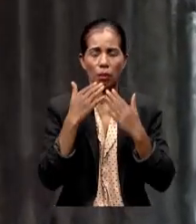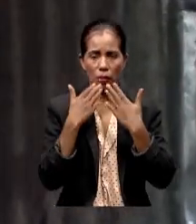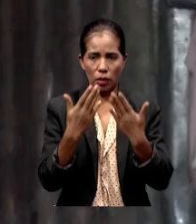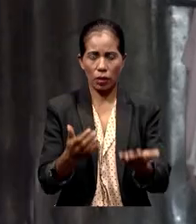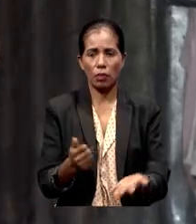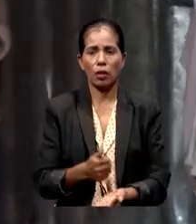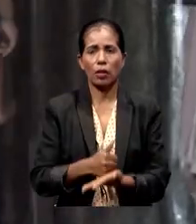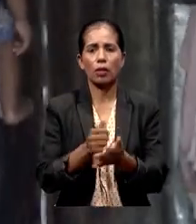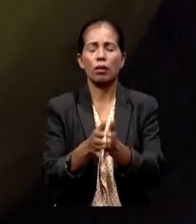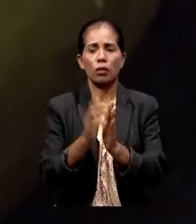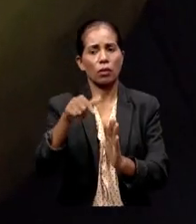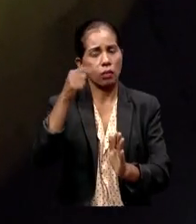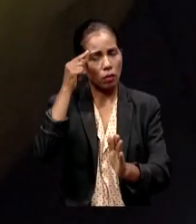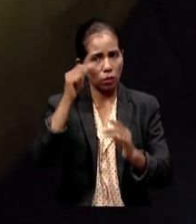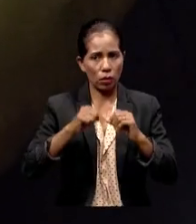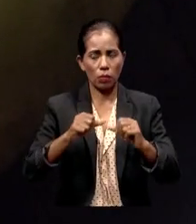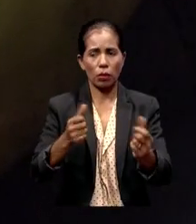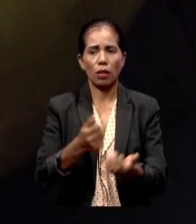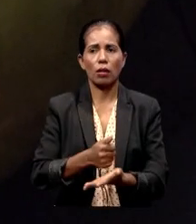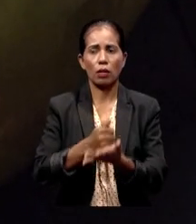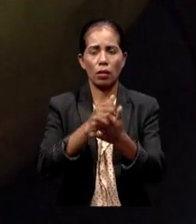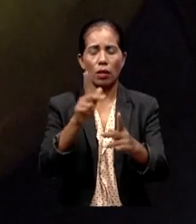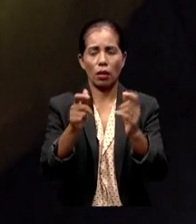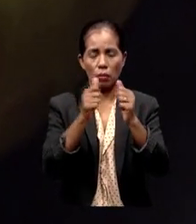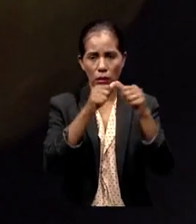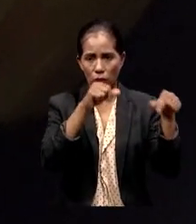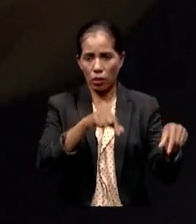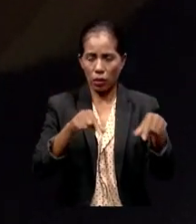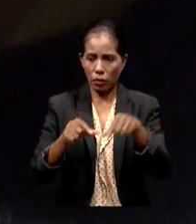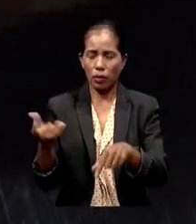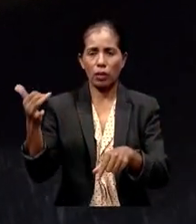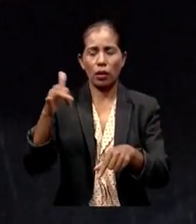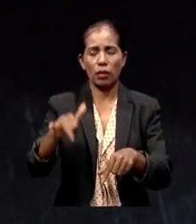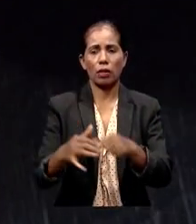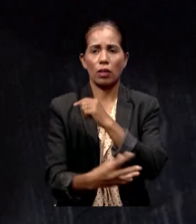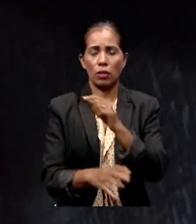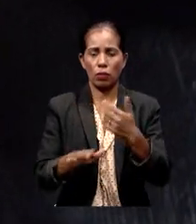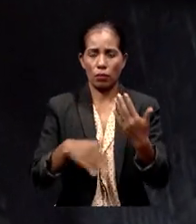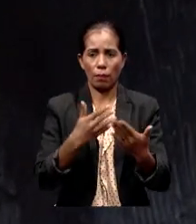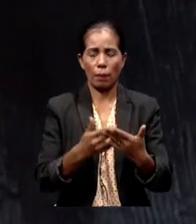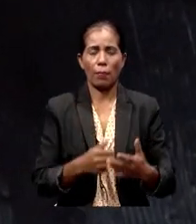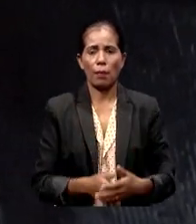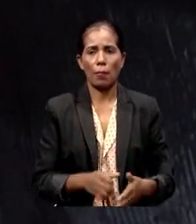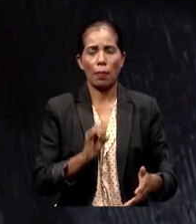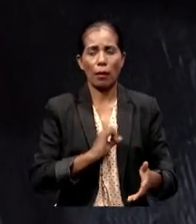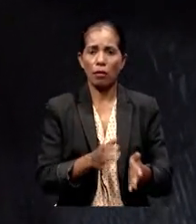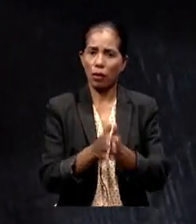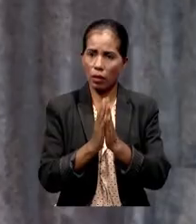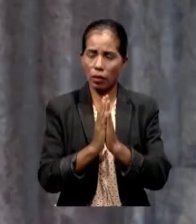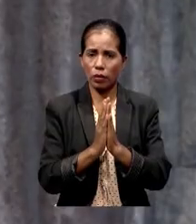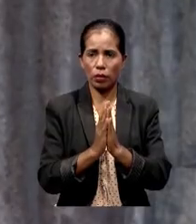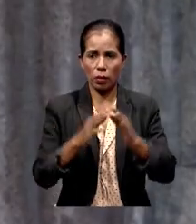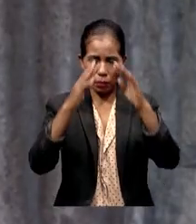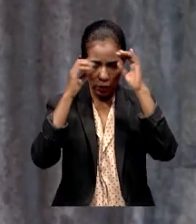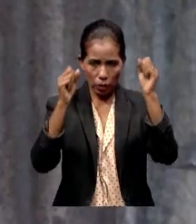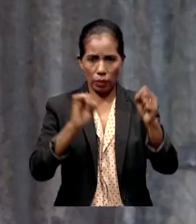ne no husu governo atu continua taumatan ba EMA ho kondisong deficiência no vulnerável. Hau kara husu ba presidente